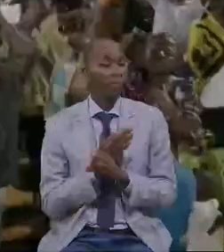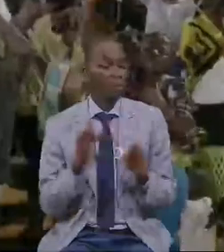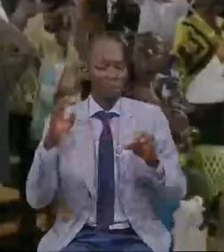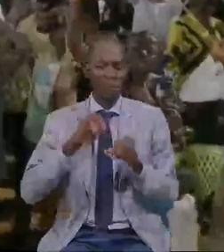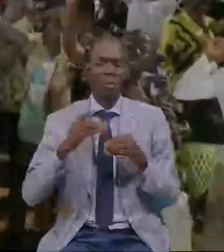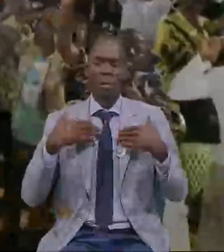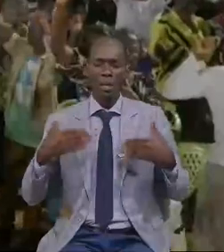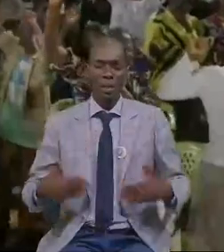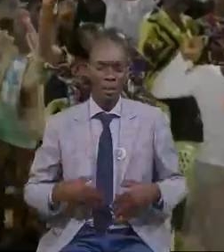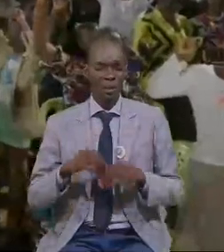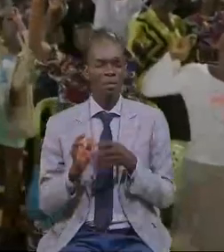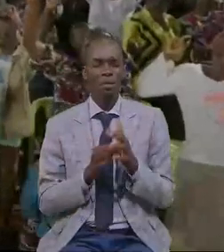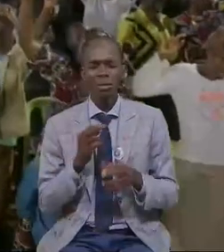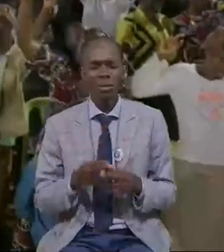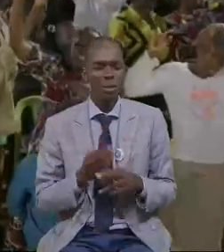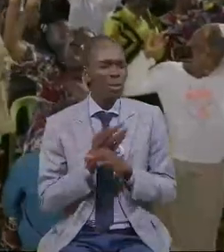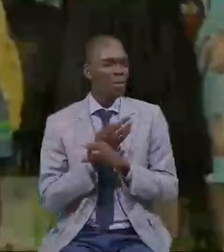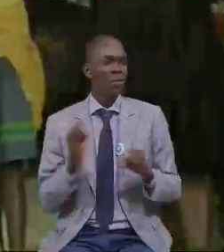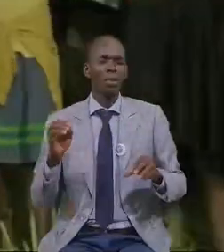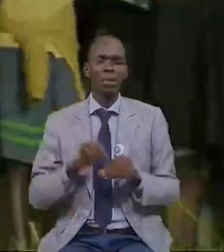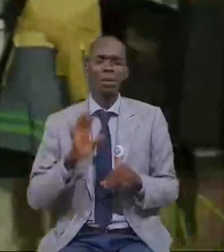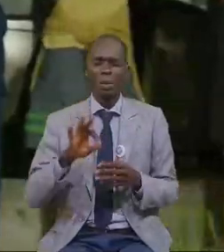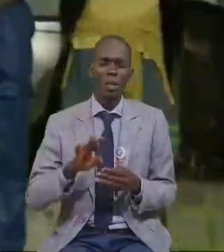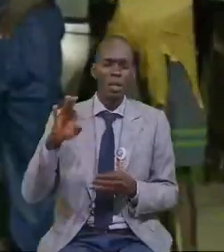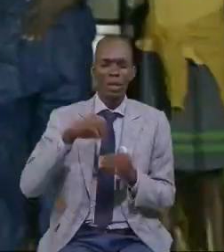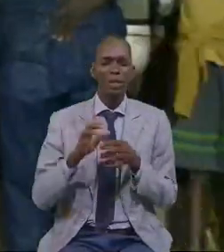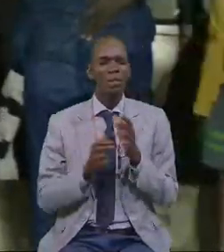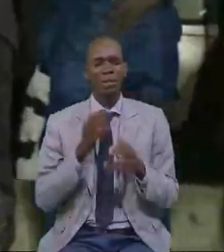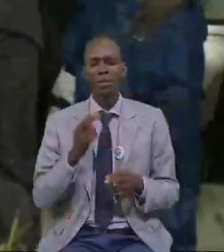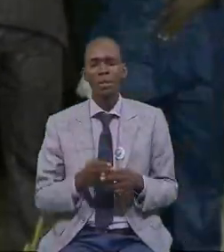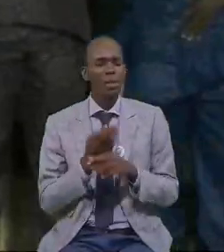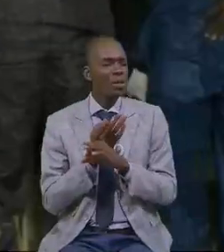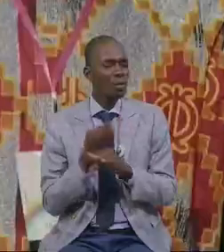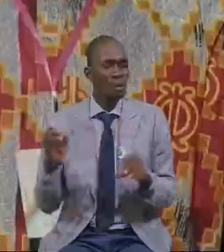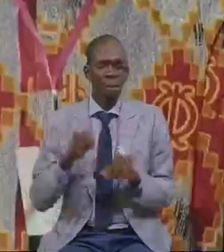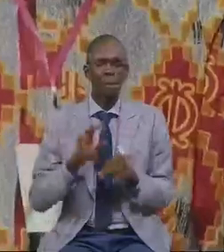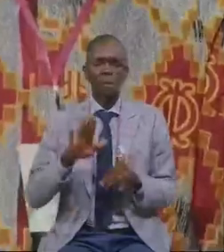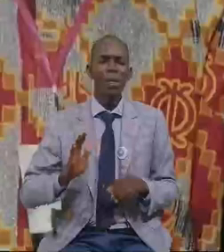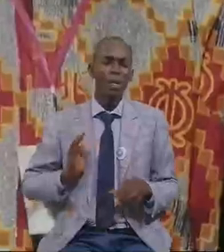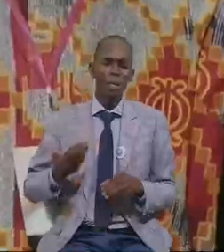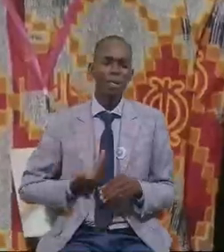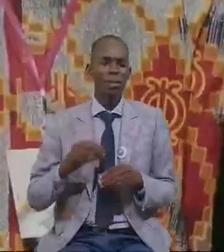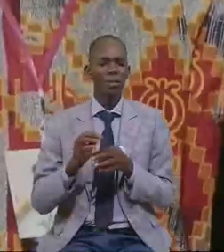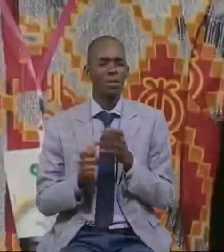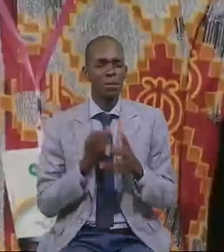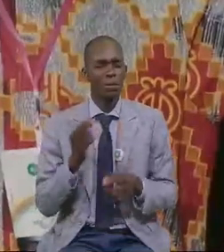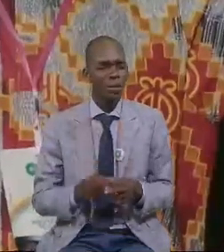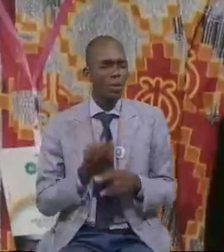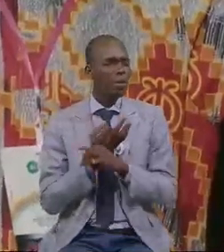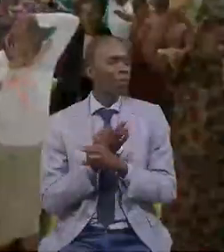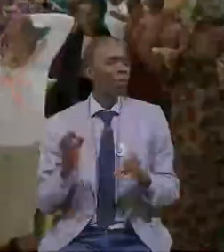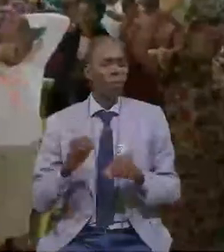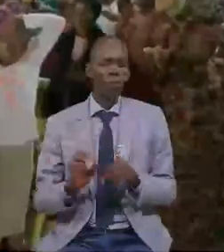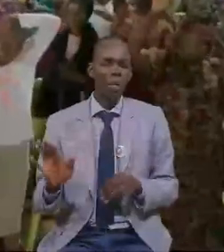Affranchis dans le corps. Libre dans l'esprit. Libéré dans l'âme. Affranchis dans